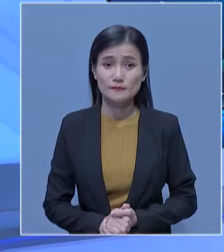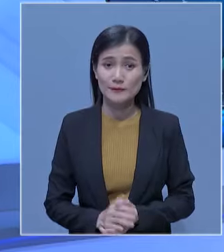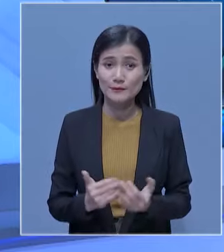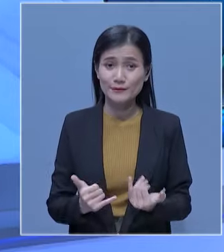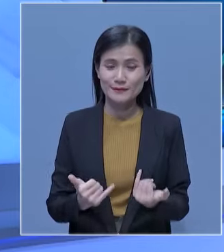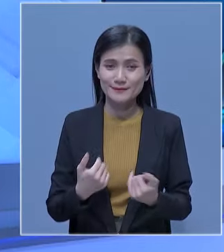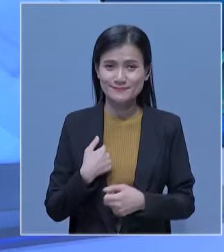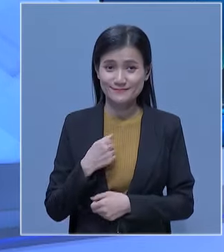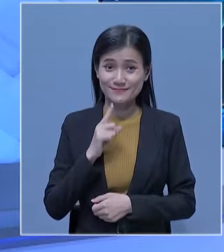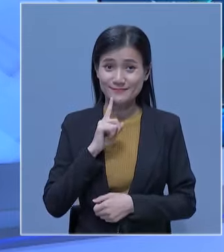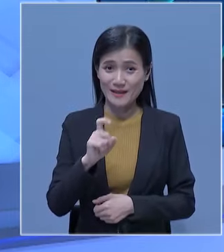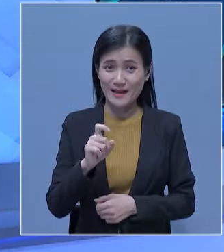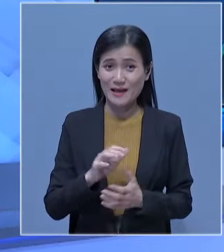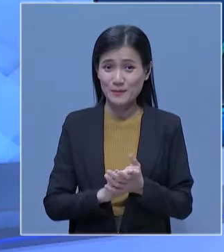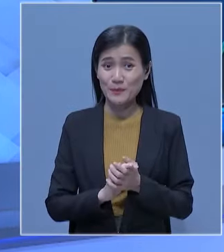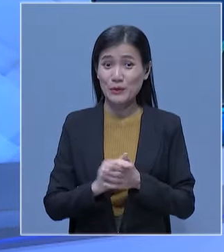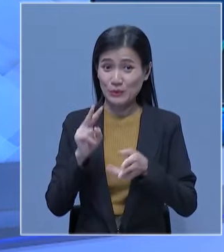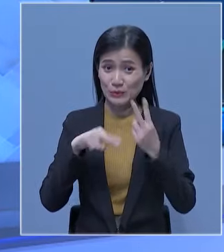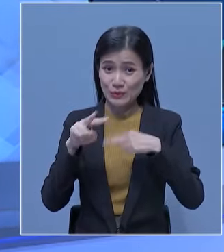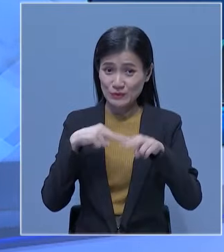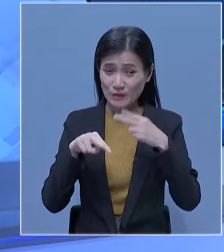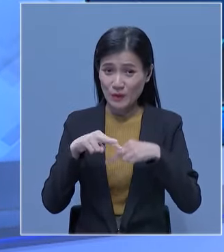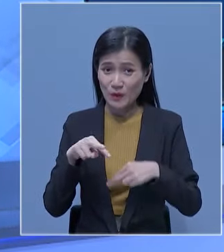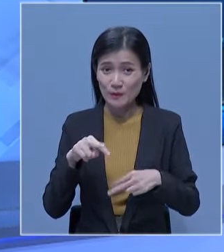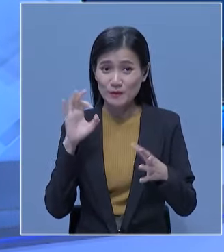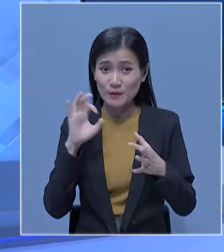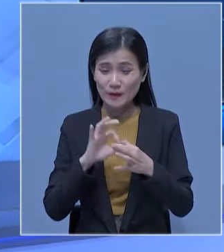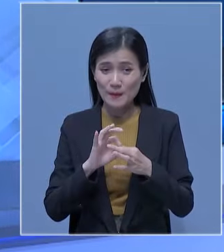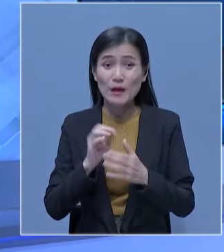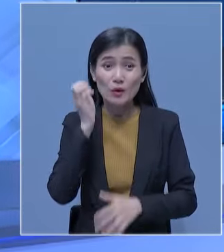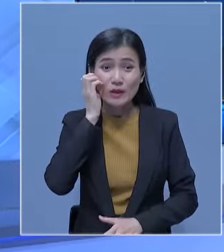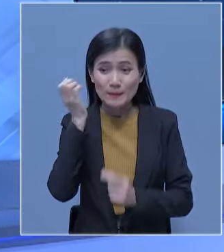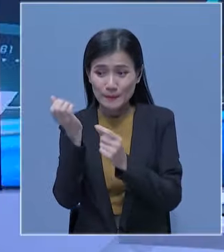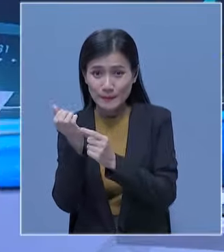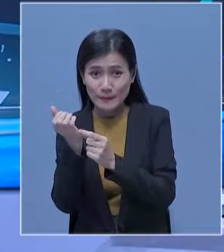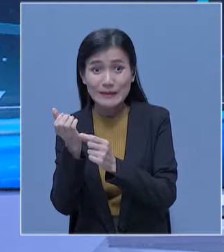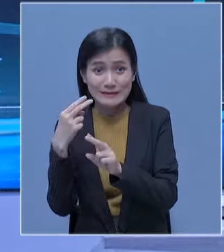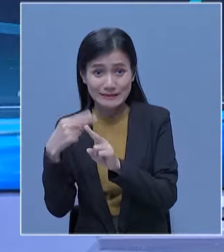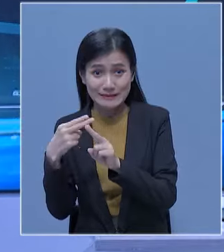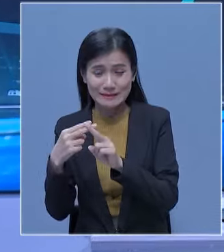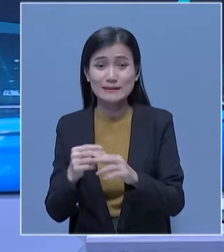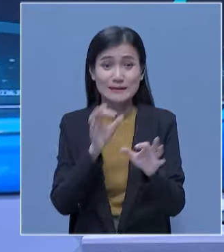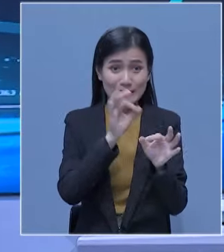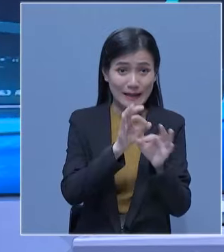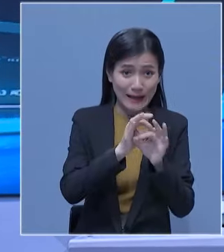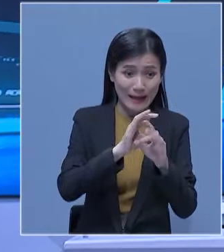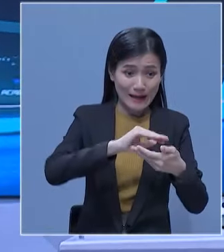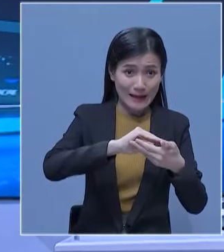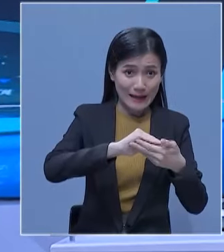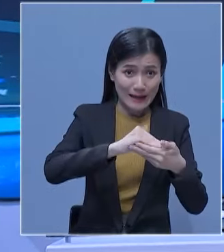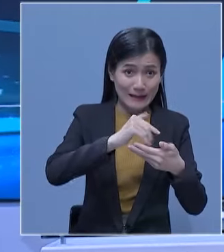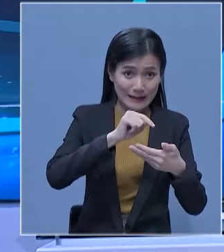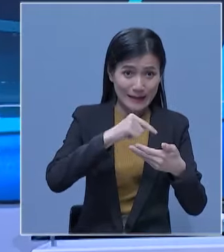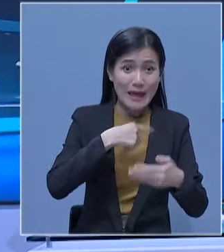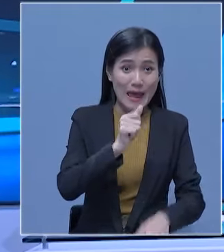ถามท่านผู้ชมกับคุณจอยว่าเช็คหรือยังว่าชื่อในซิมโทรศัพท์มือถือกับชื่อบัญชีที่ผูกกับโมบายแ